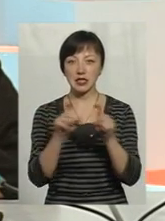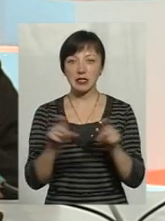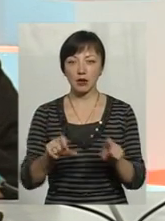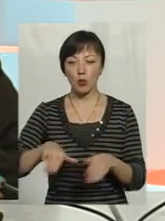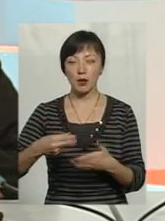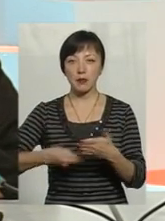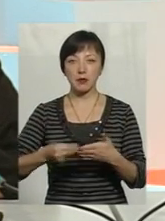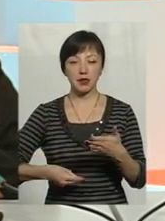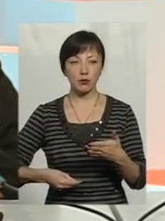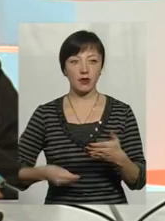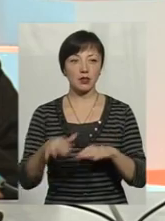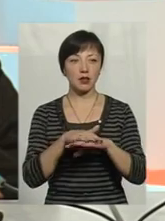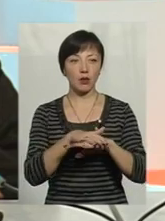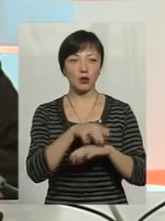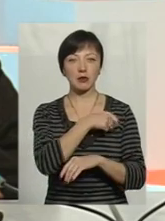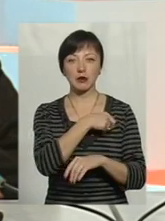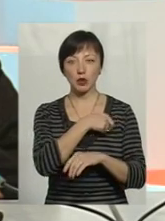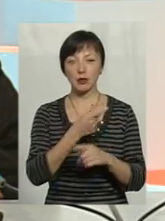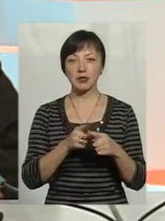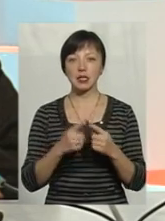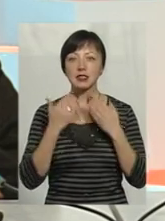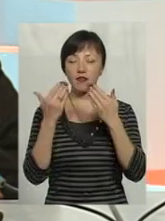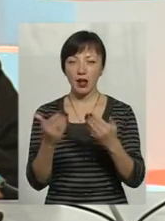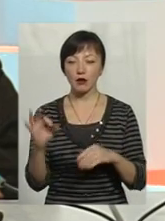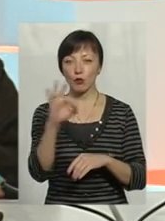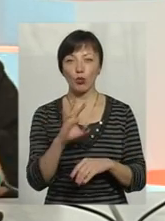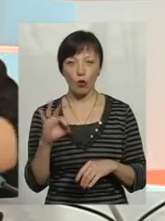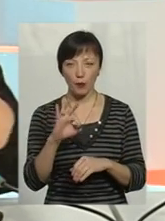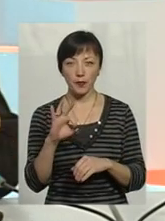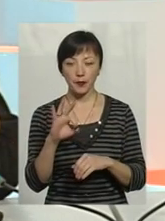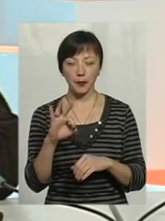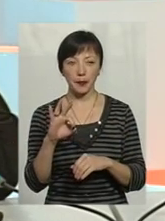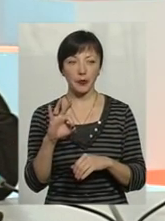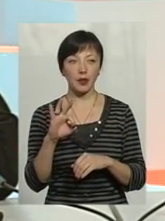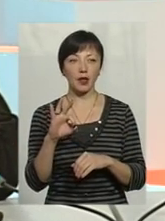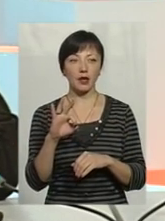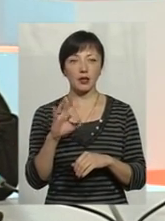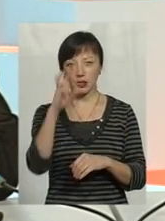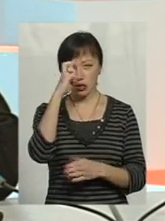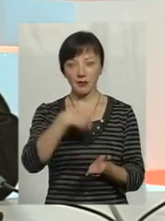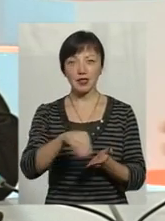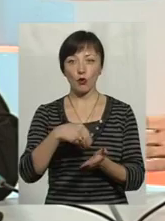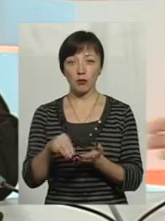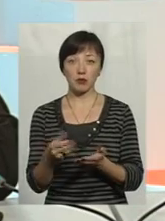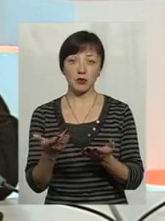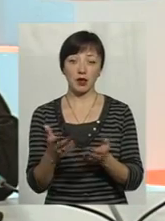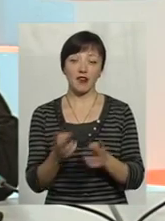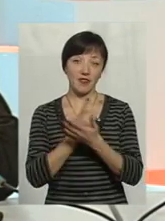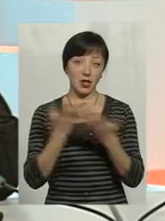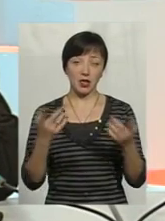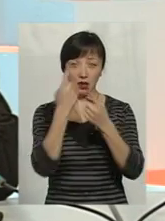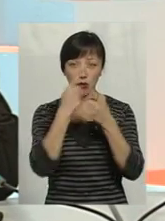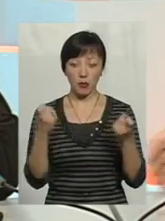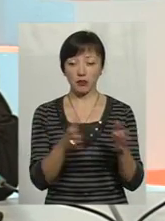потім підписувалися народними депутатами. Це звернення щодо державних закупівель. Бралася відкрита